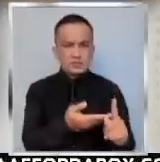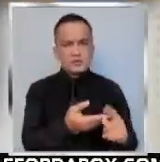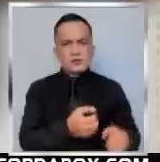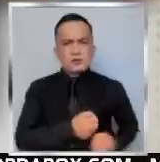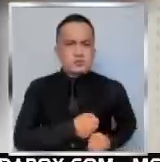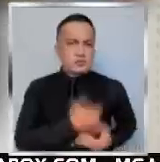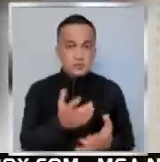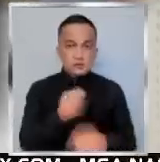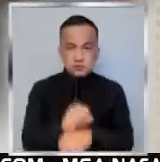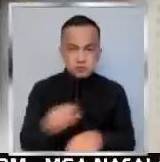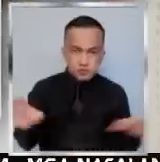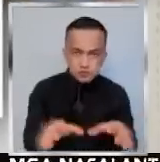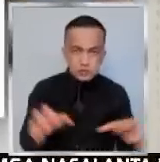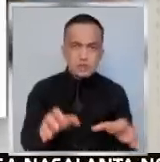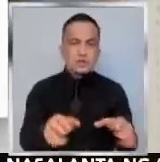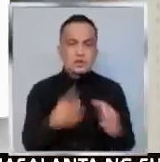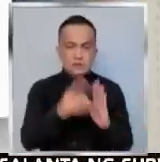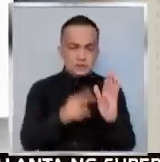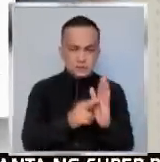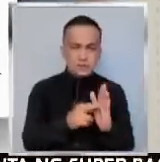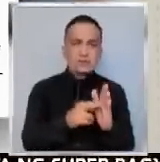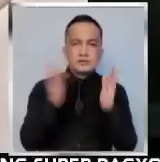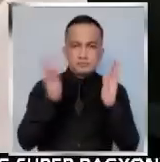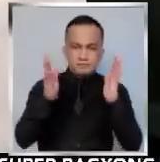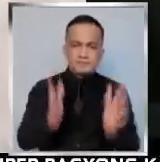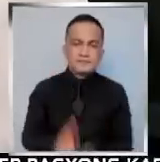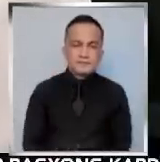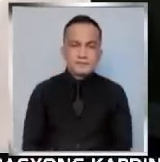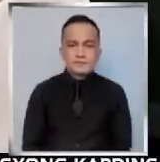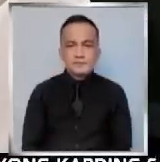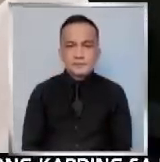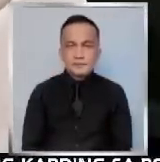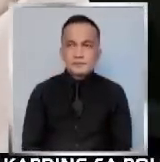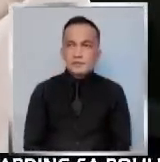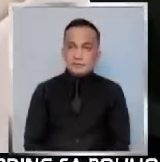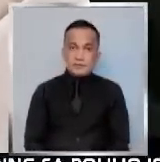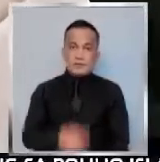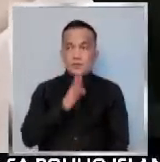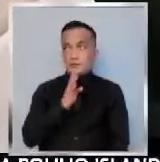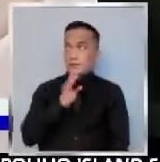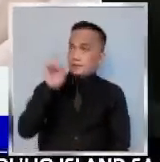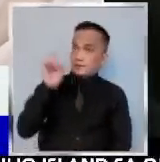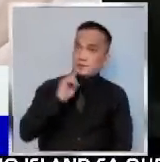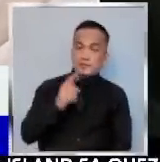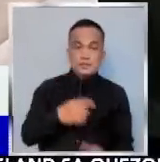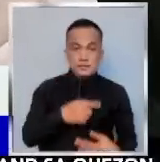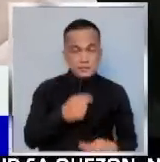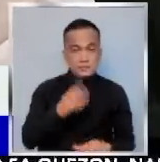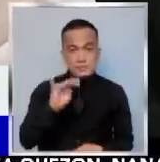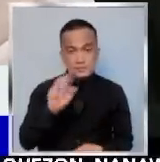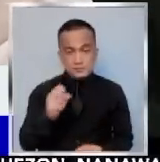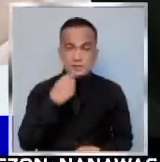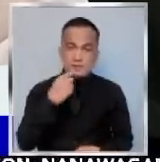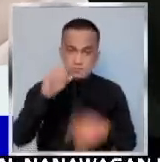dedikasyon ang kanyang tungkulin bilang isang lingkod bayan. Well, primarily it's a trust basis. Sinasabi ng ating Pangulo, he is